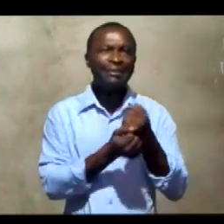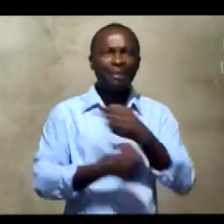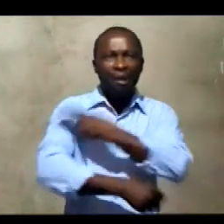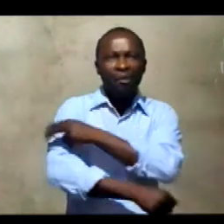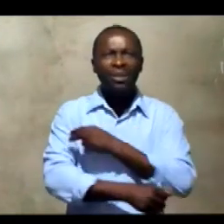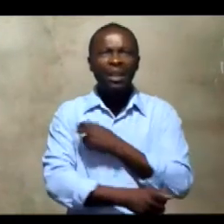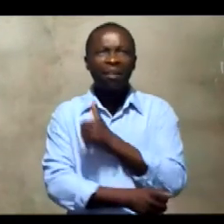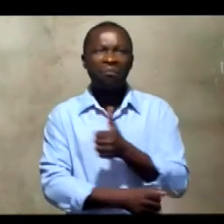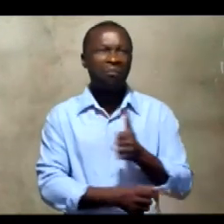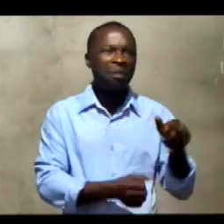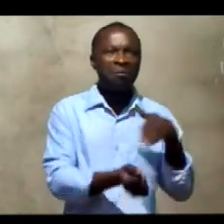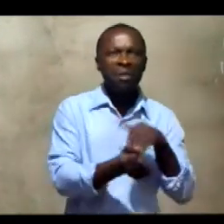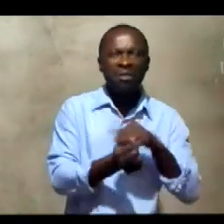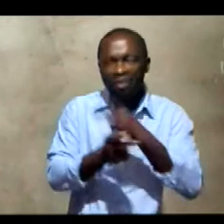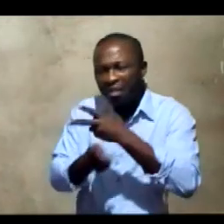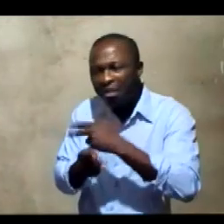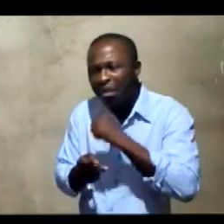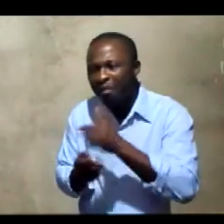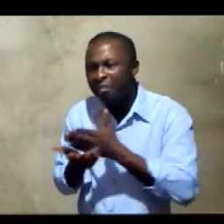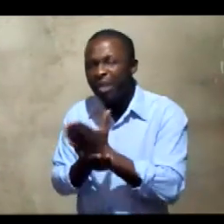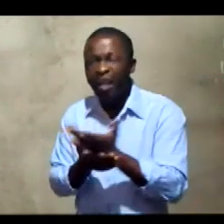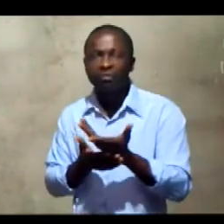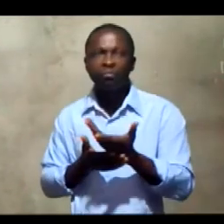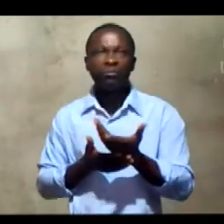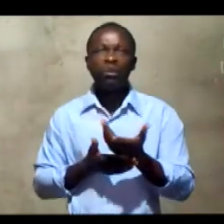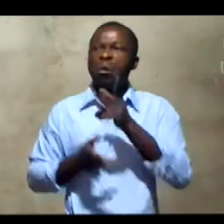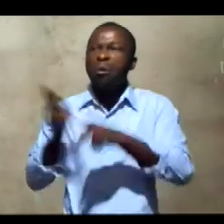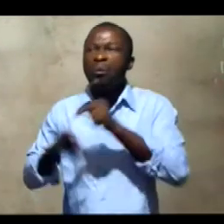droits de l'homme sont mis à mal par